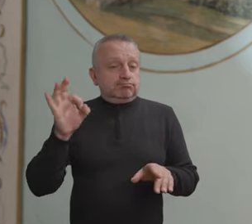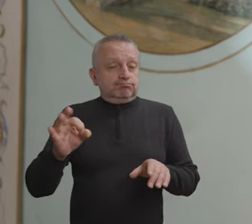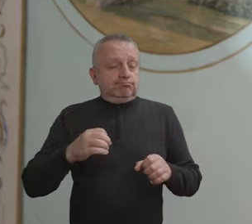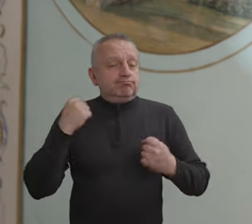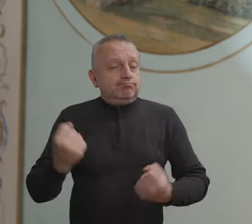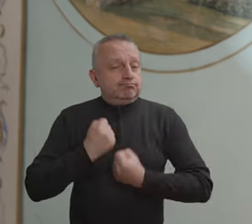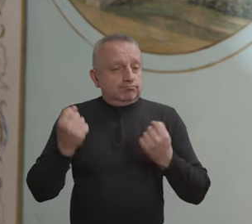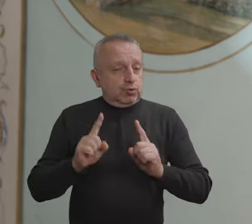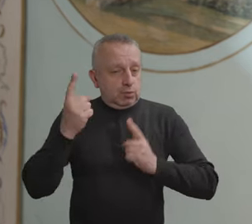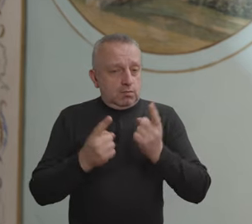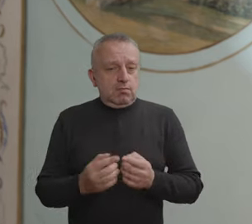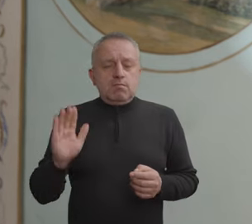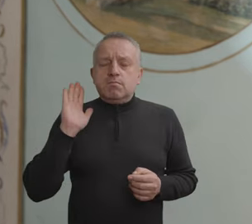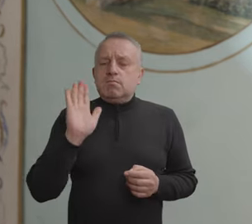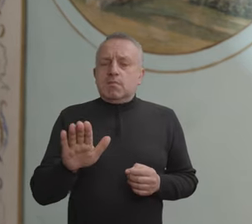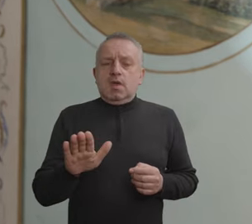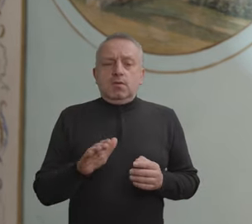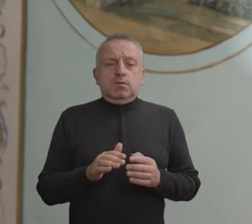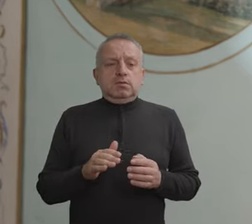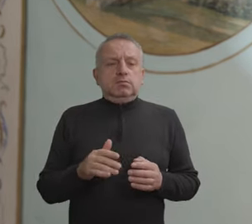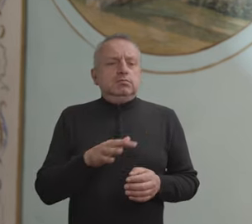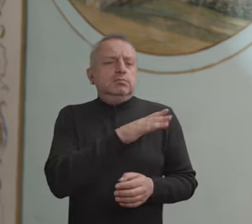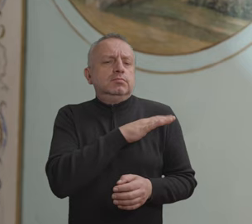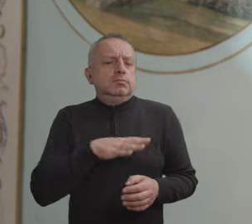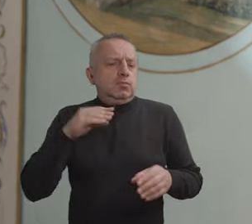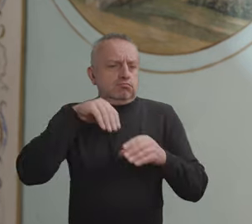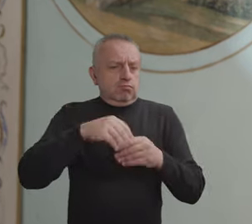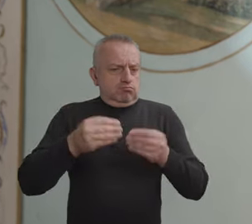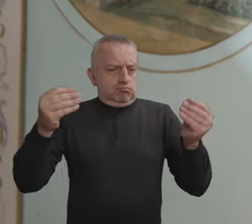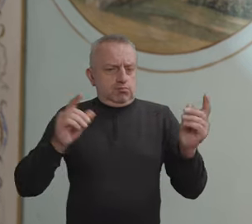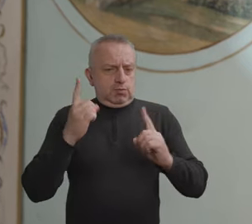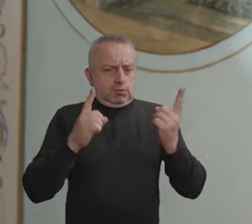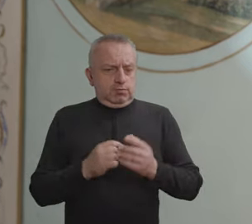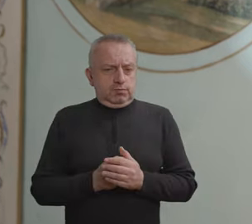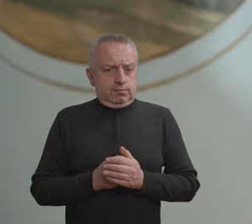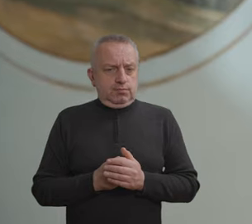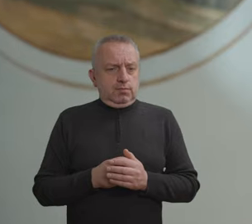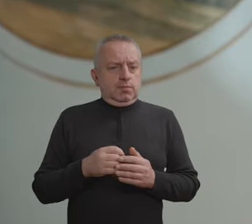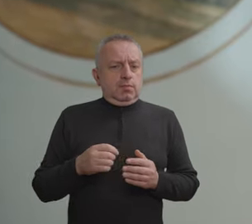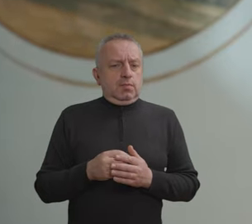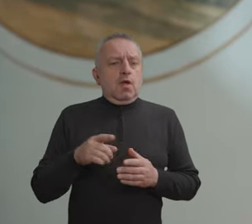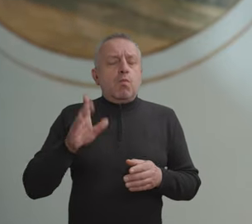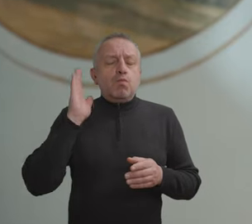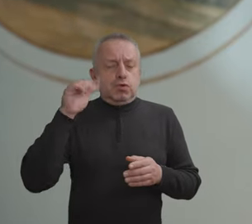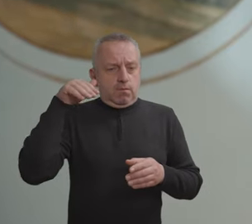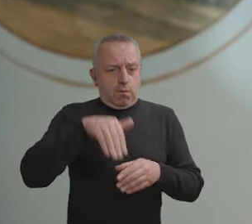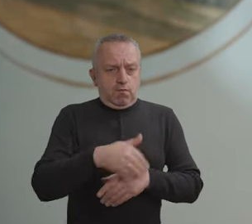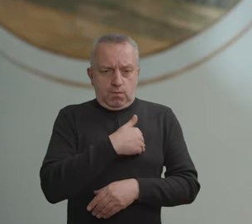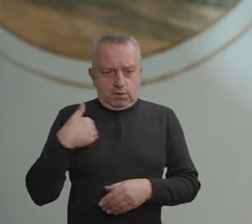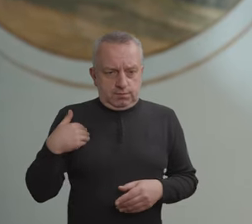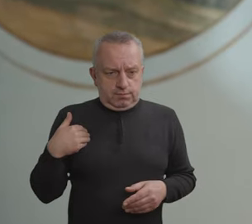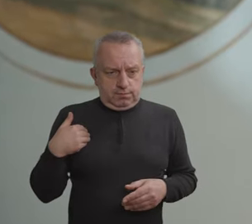57 lat swojej kariery przemysłowca wybudował wiele zakładów przemysłowych. Przede wszystkim skupił się na